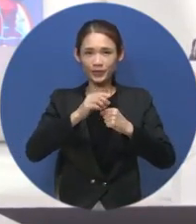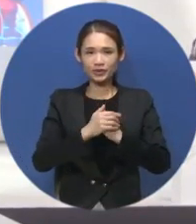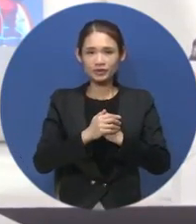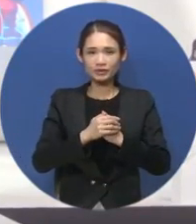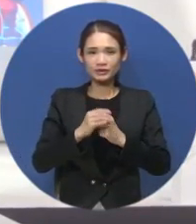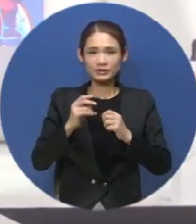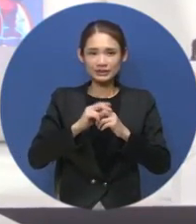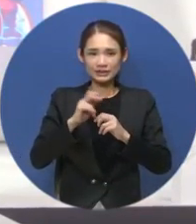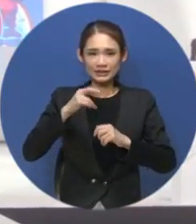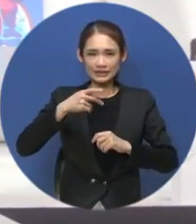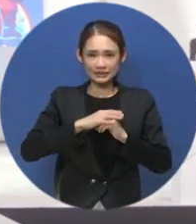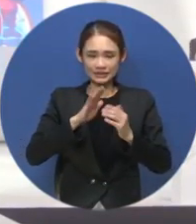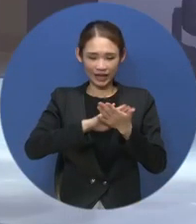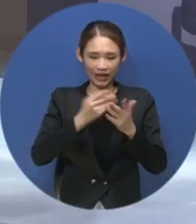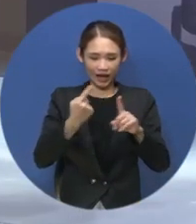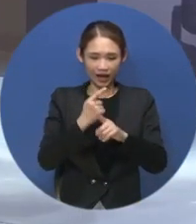감사합니다.